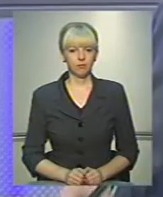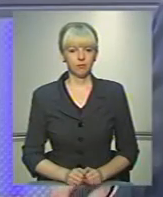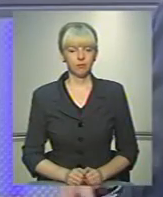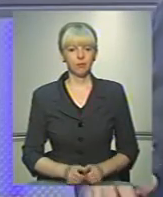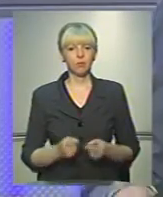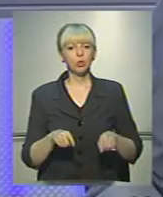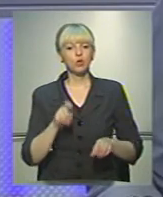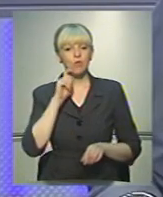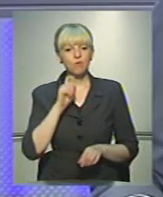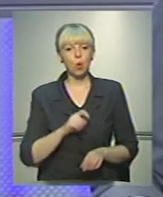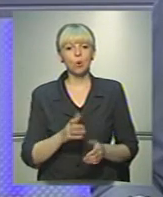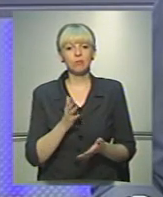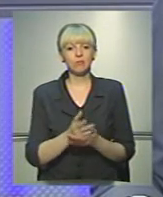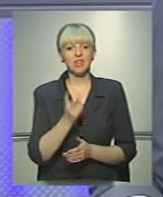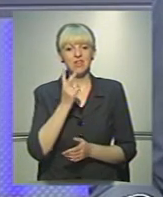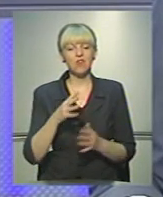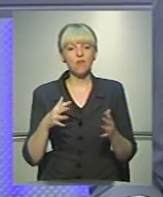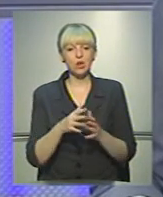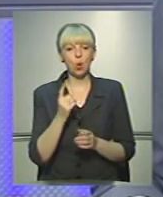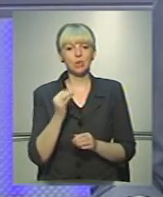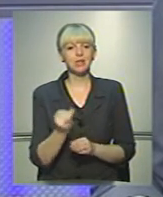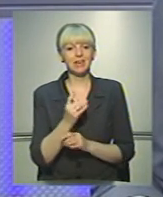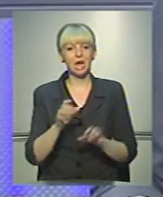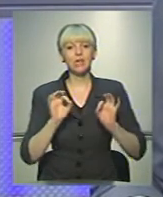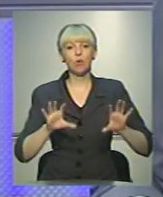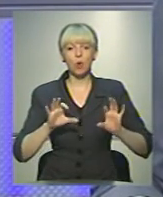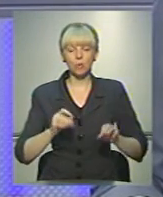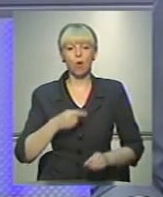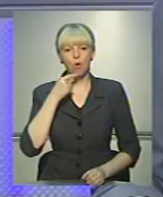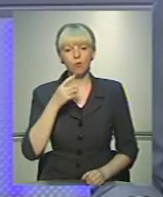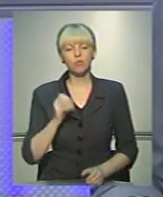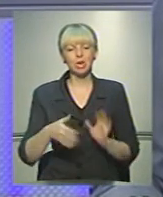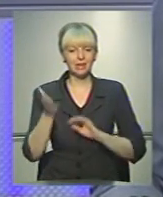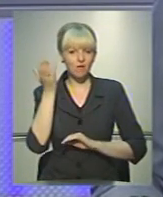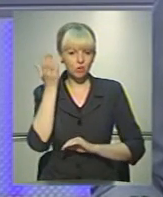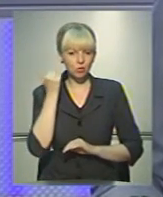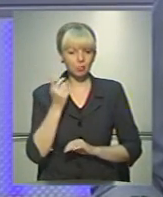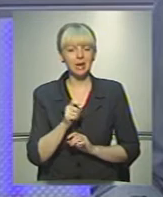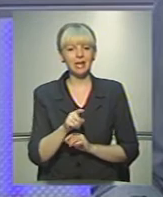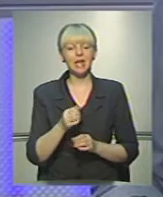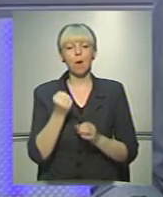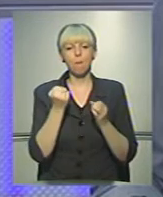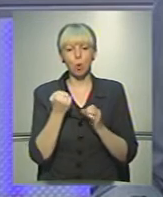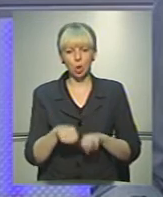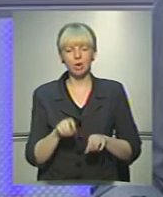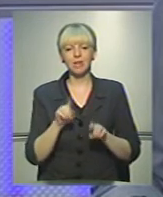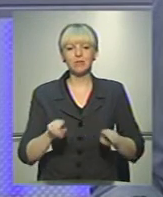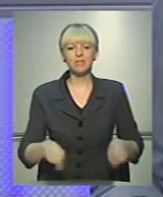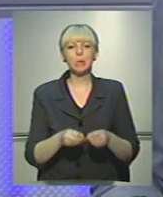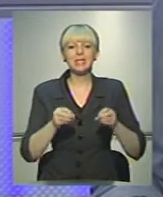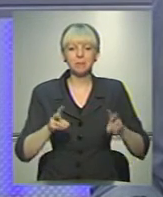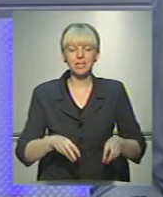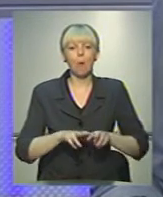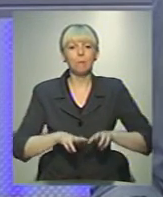Про те, що в Україні розгортаються дві війни, одна з яких інформаційна, говориться вже давно. Для її подолання навіть створили